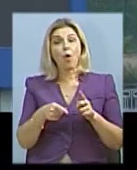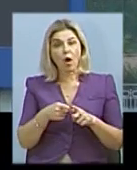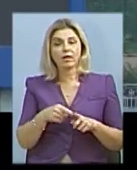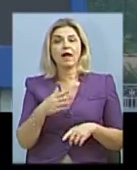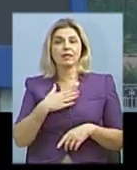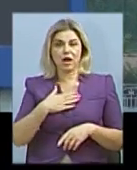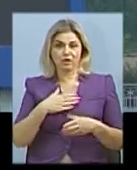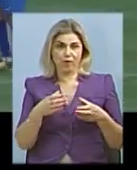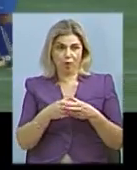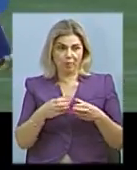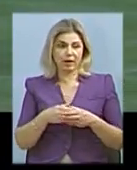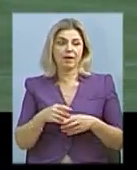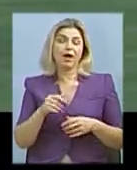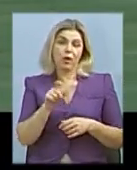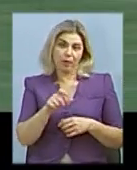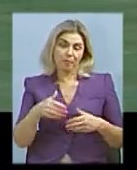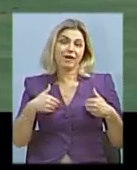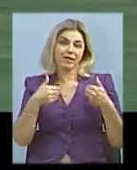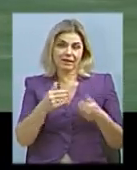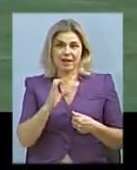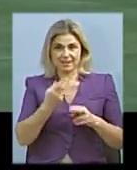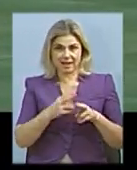Партнери привітали його з цим дебютом.